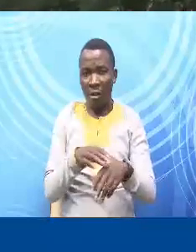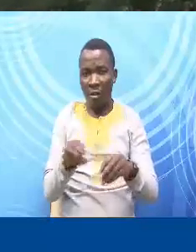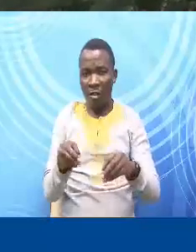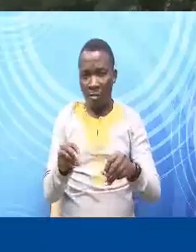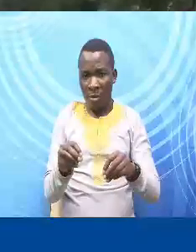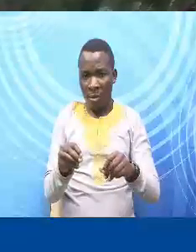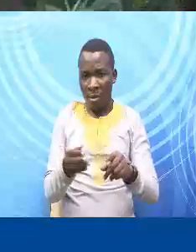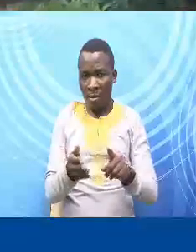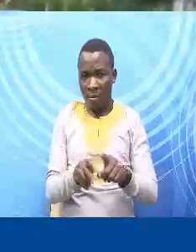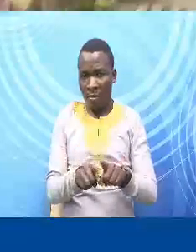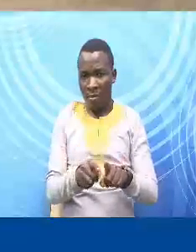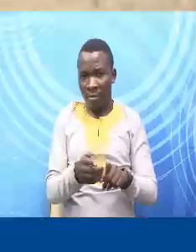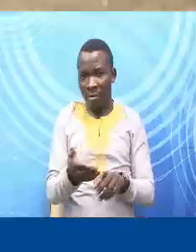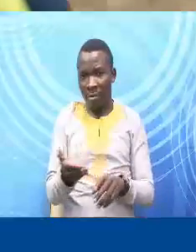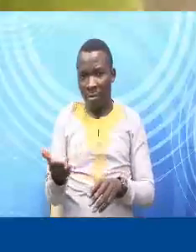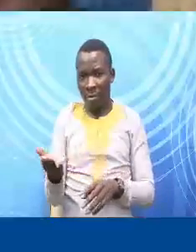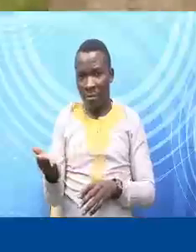nguyu